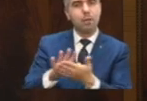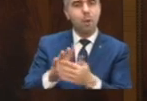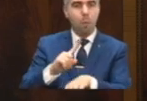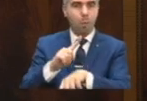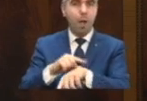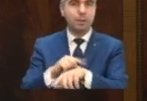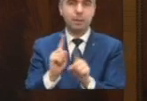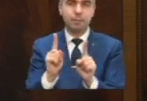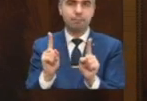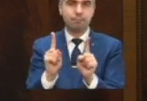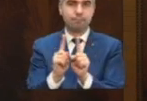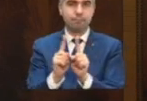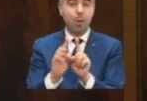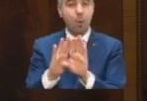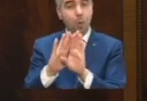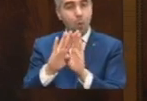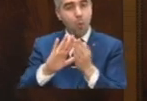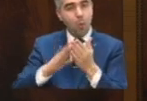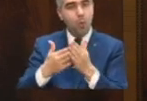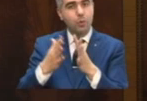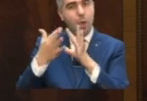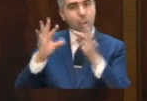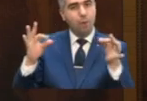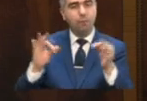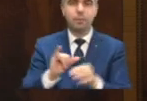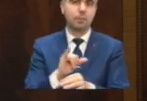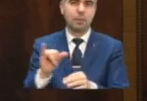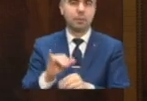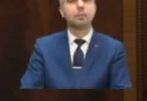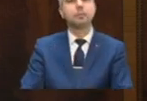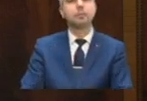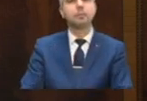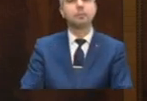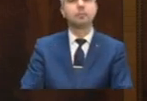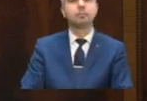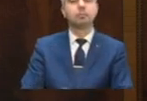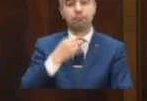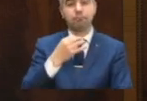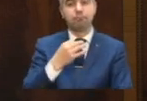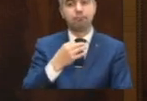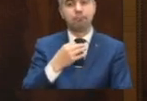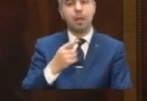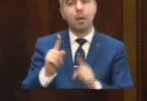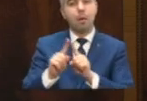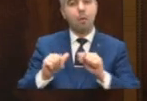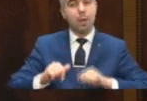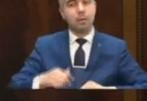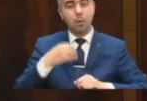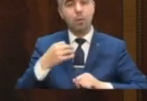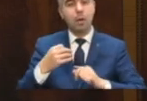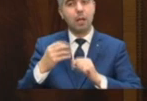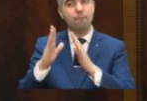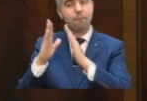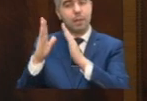الوقت أن أقول كل شيء. سيدة الوزيرة، عندما نقول السكن ونضيف إليه